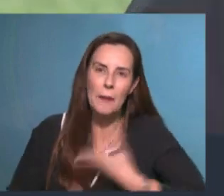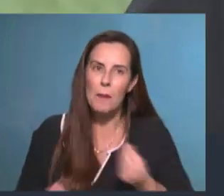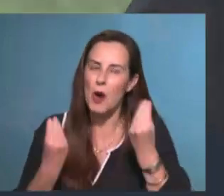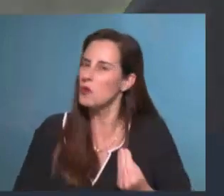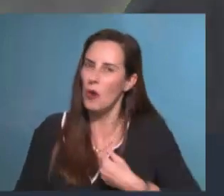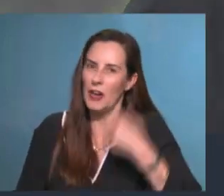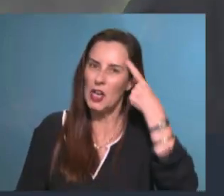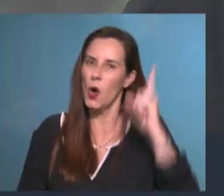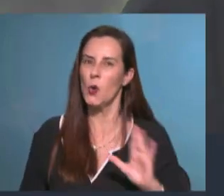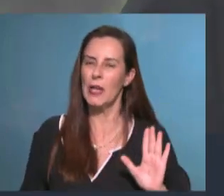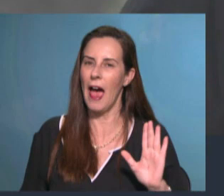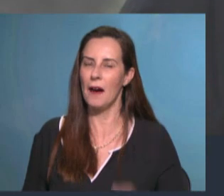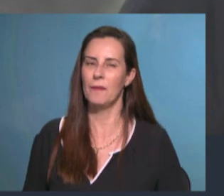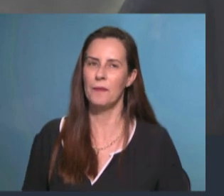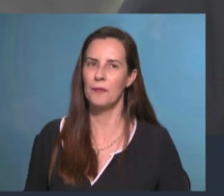יודע.